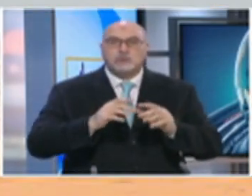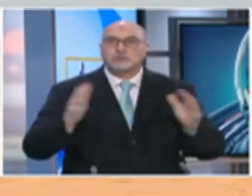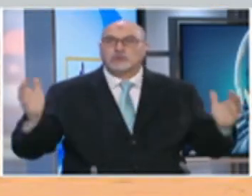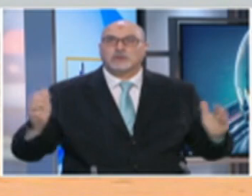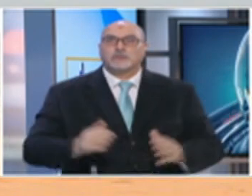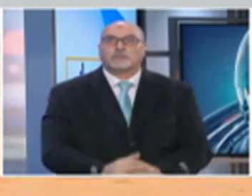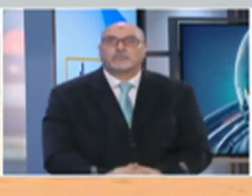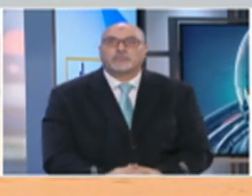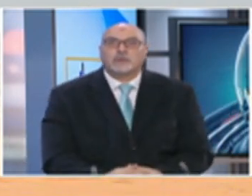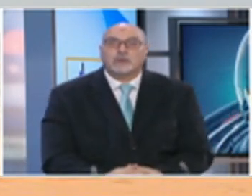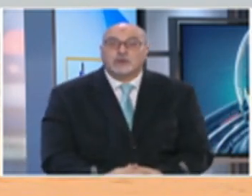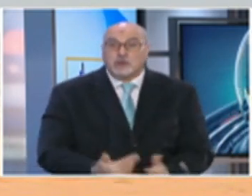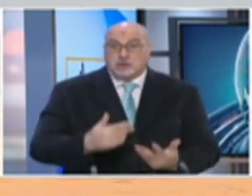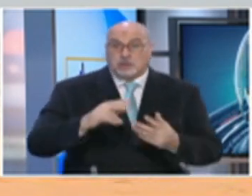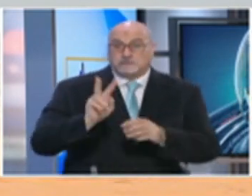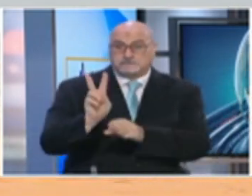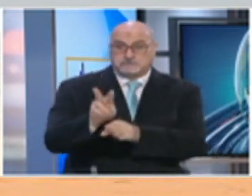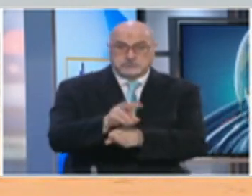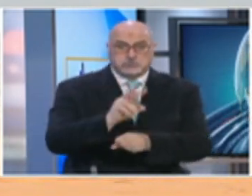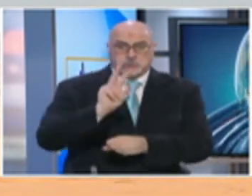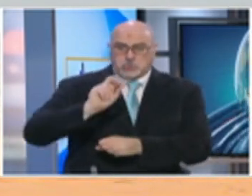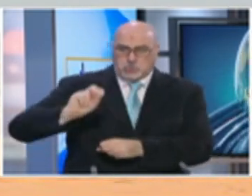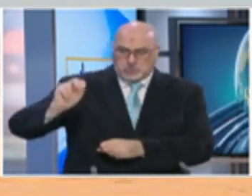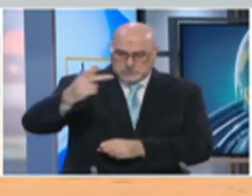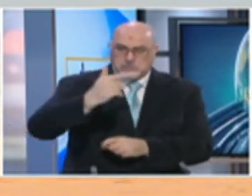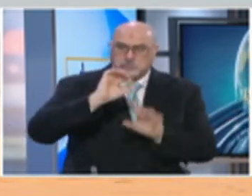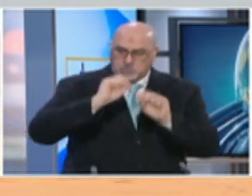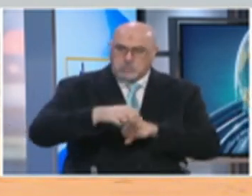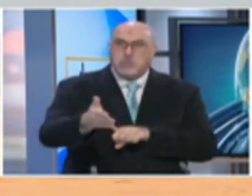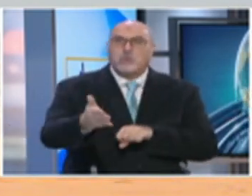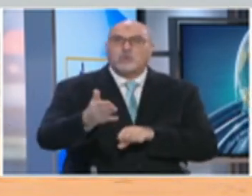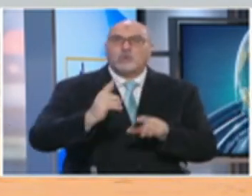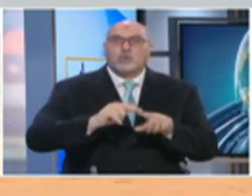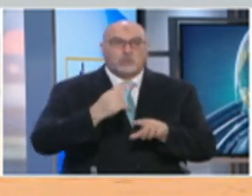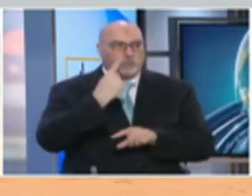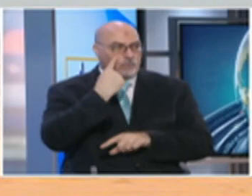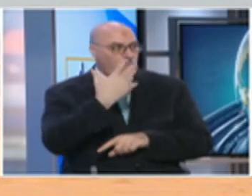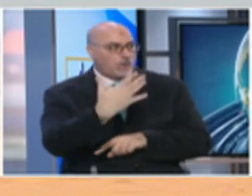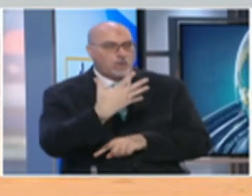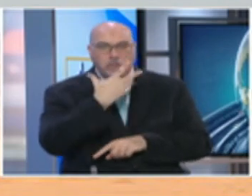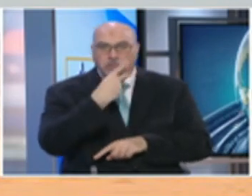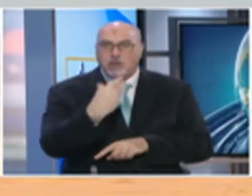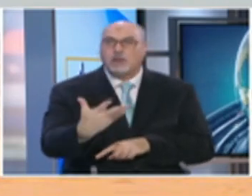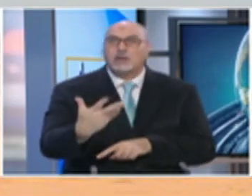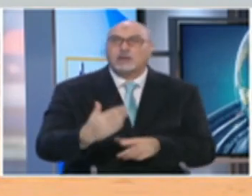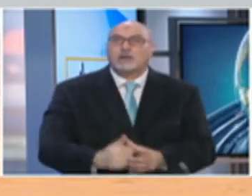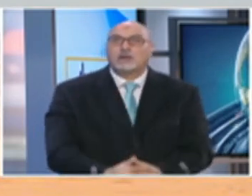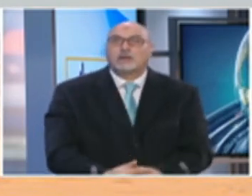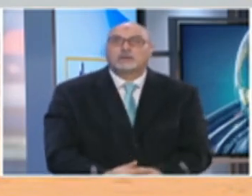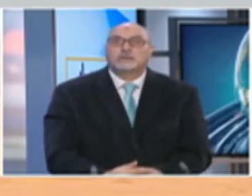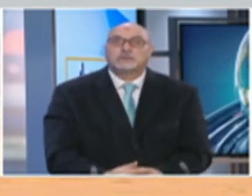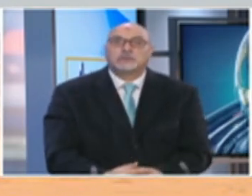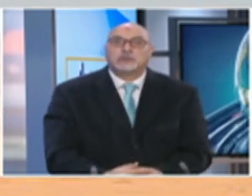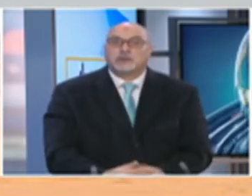تروج لها سياحيا وكلش، يعني على بالنا يعني سما العين تعرف وتشوف هذه البلاصه باش راهي زينه وكلش